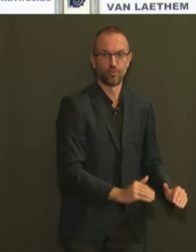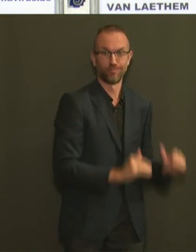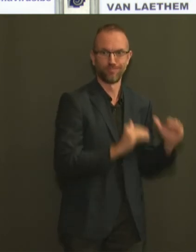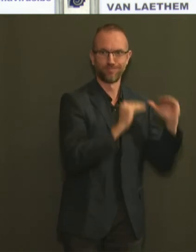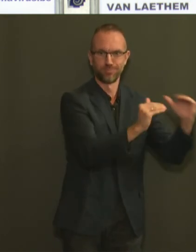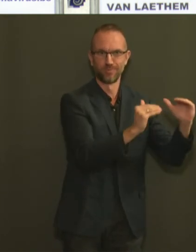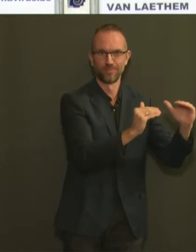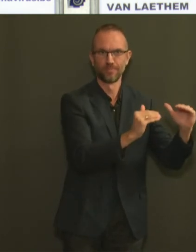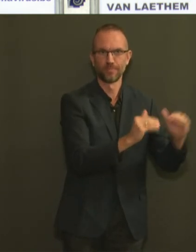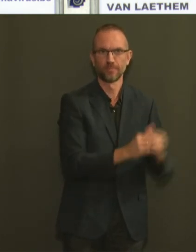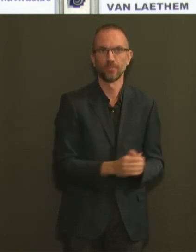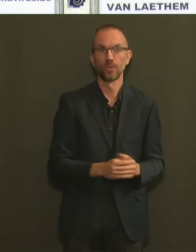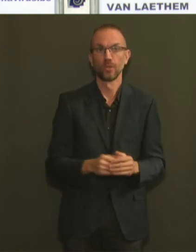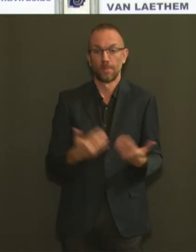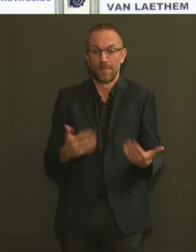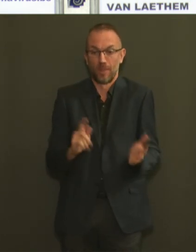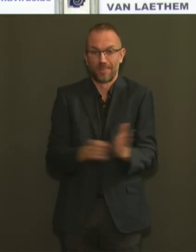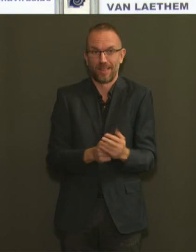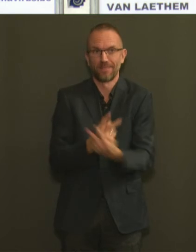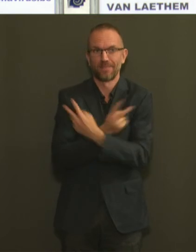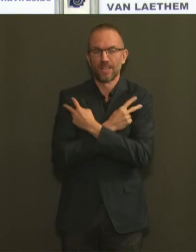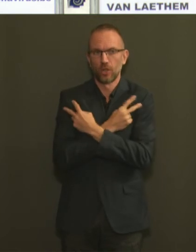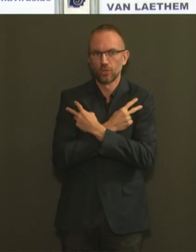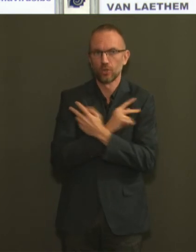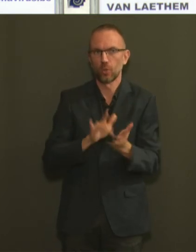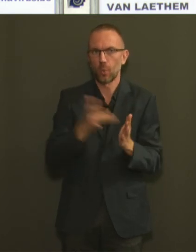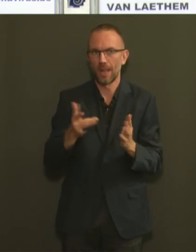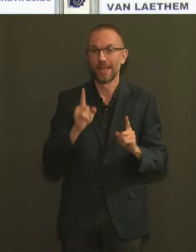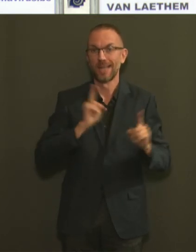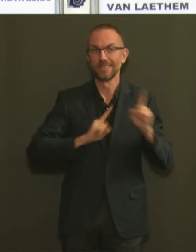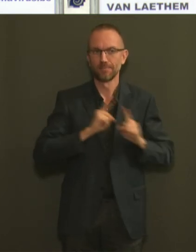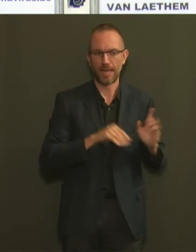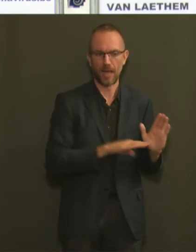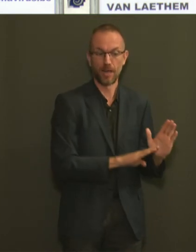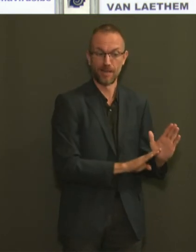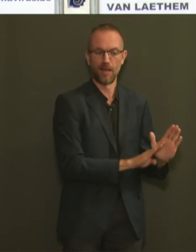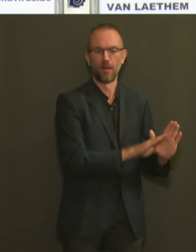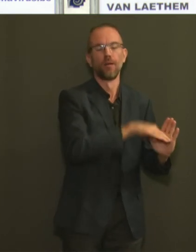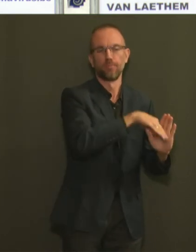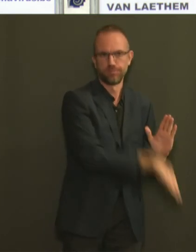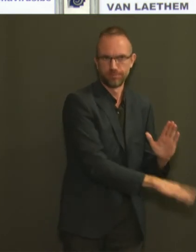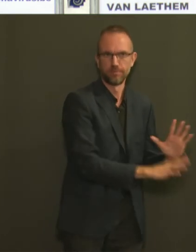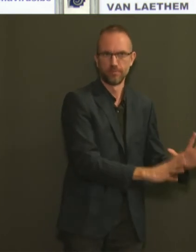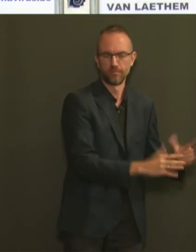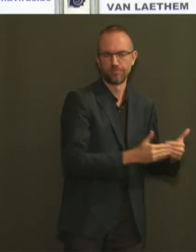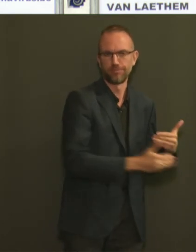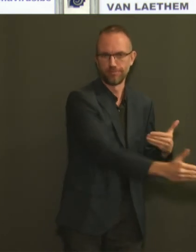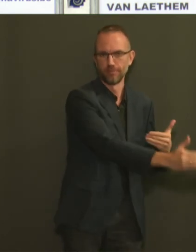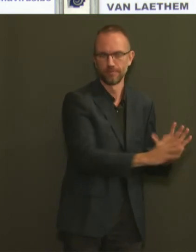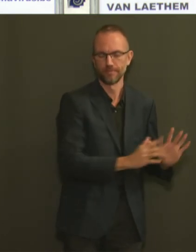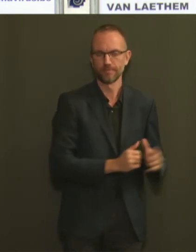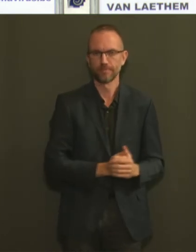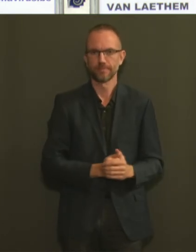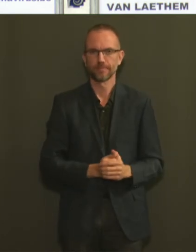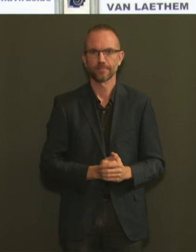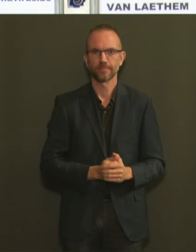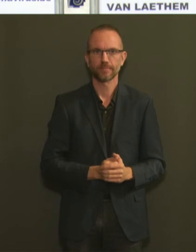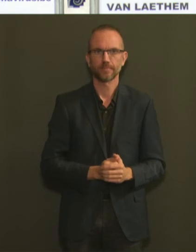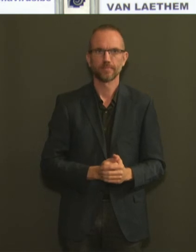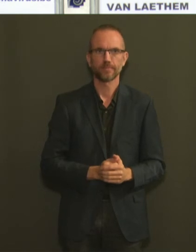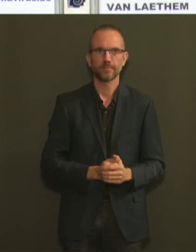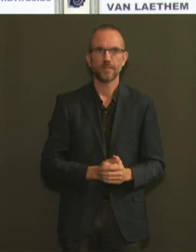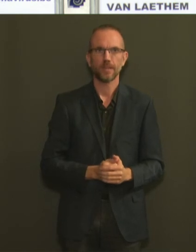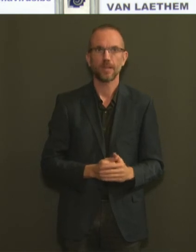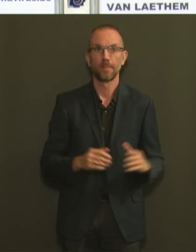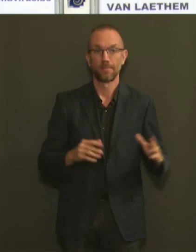et que sa situation devrait se modifier significativement dans les jours qui viennent que ce sont toujours les groupes entre 20 et